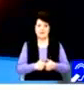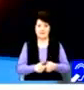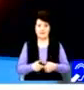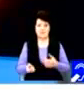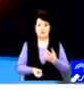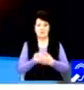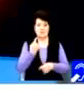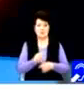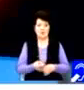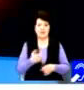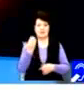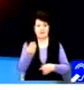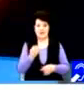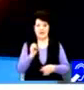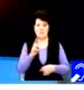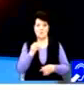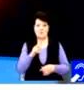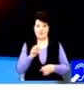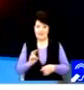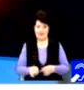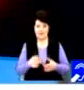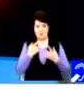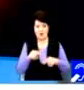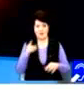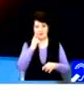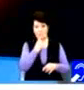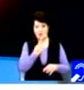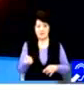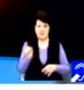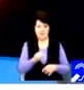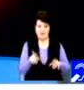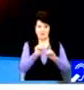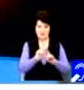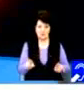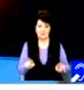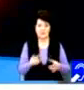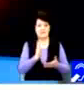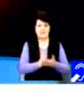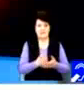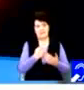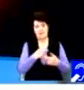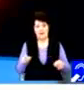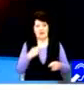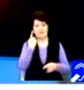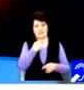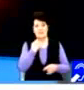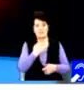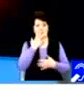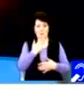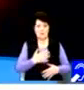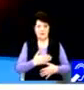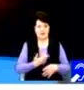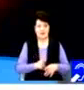scoată la iveală emoțiile lor astfel încât să i Privim cu alți ochi pentru că sunt deosebiți față de noi grație iubirii nemărginite pe care